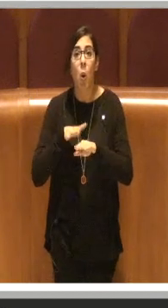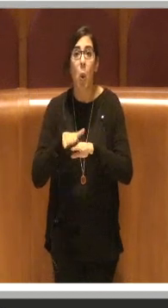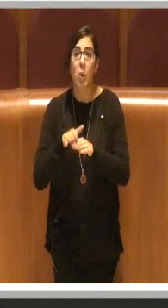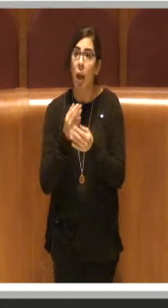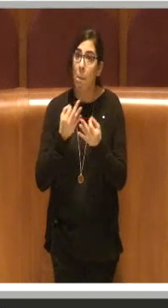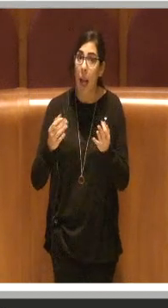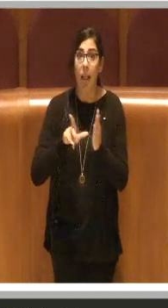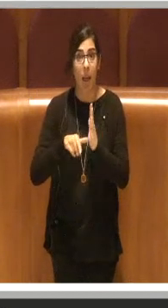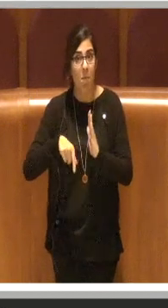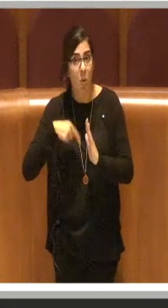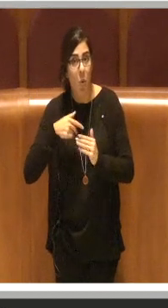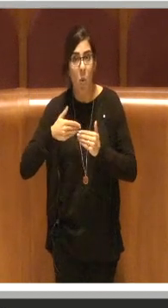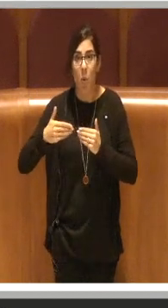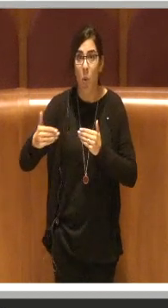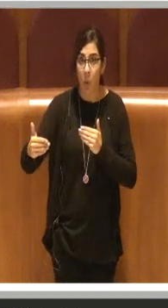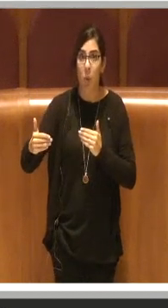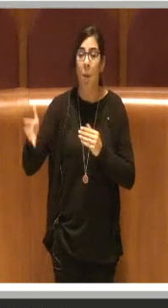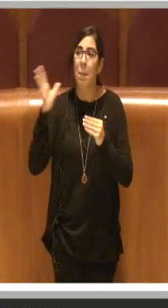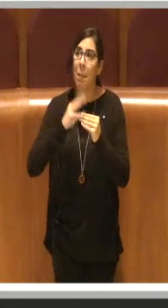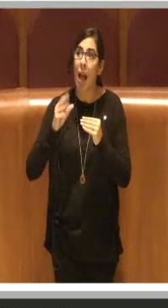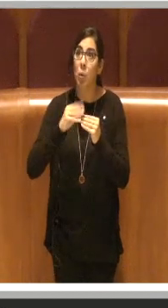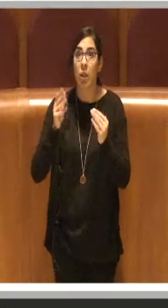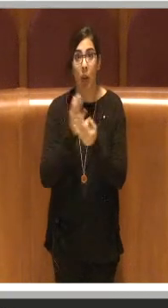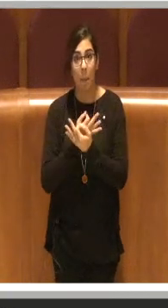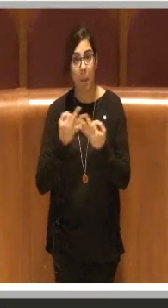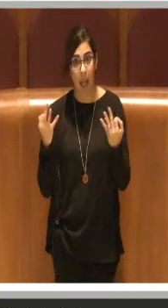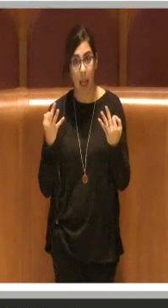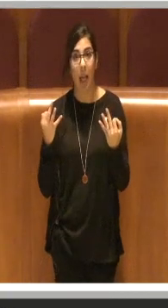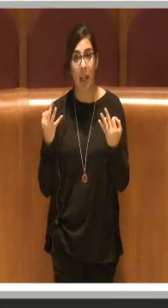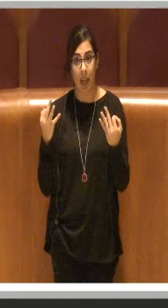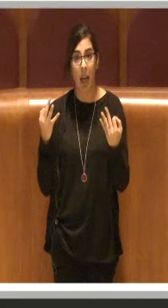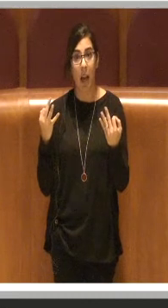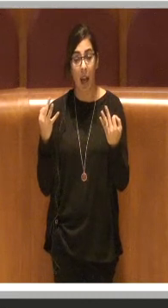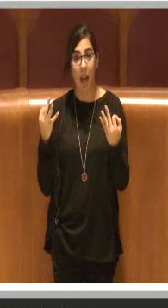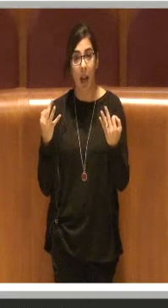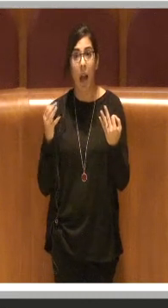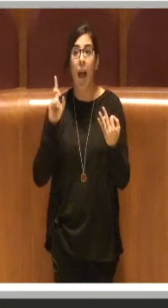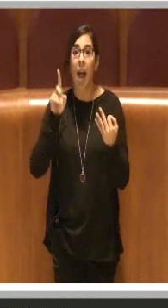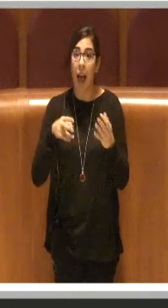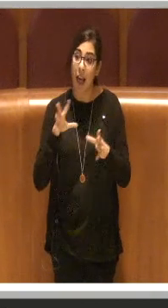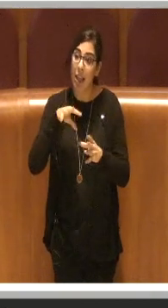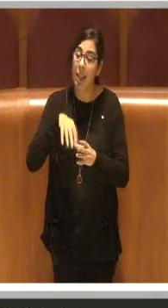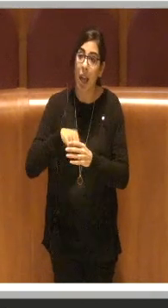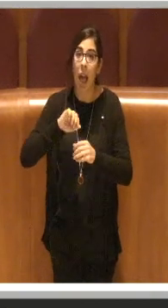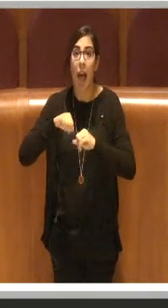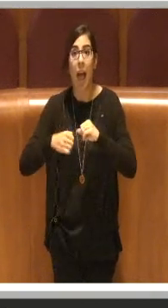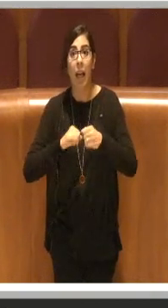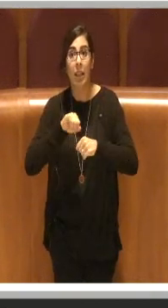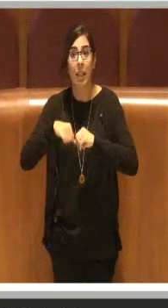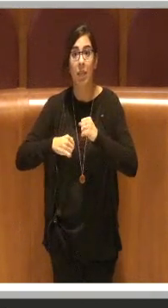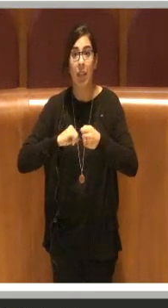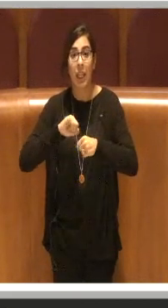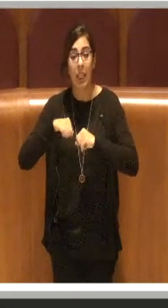tanto tempo, con una giusta manutenzione e con delle attività che sono